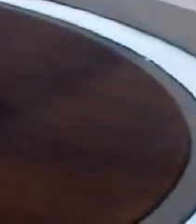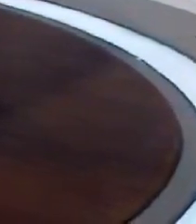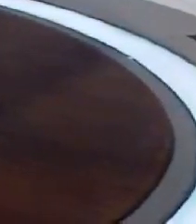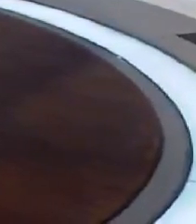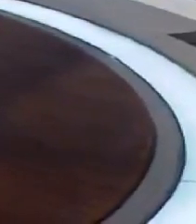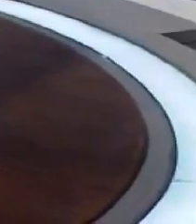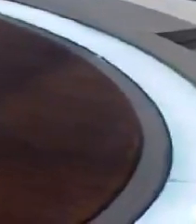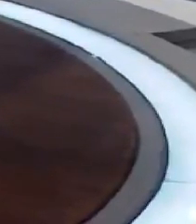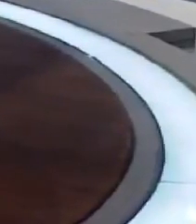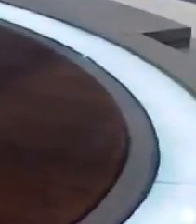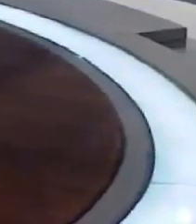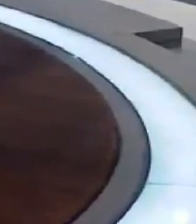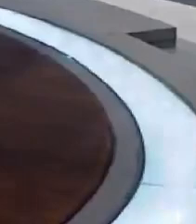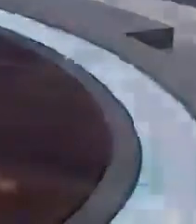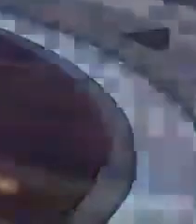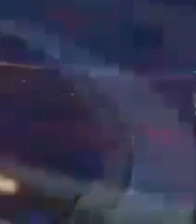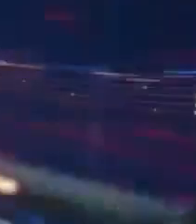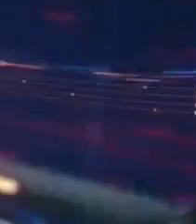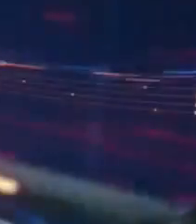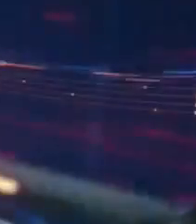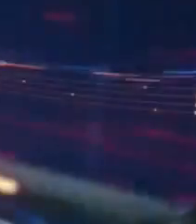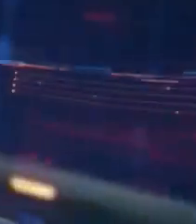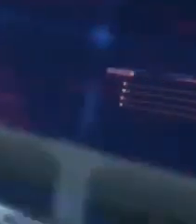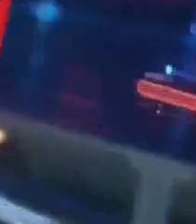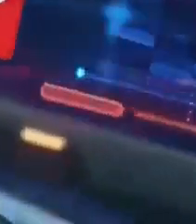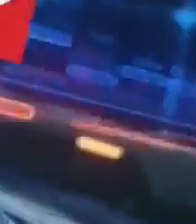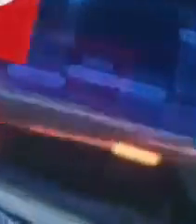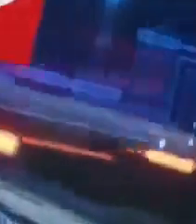сонин баяр студиэд ажиллаж байна. Оройн төргий. За оройн төргий.